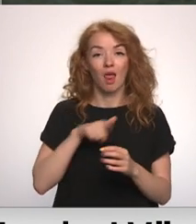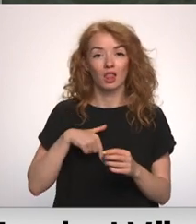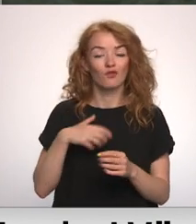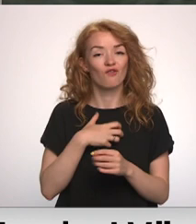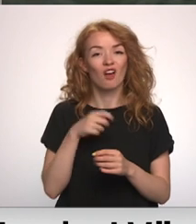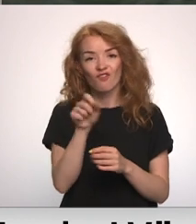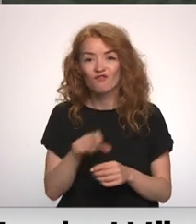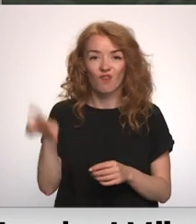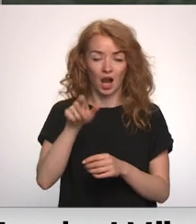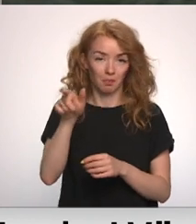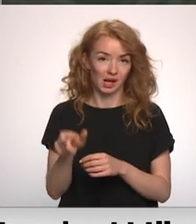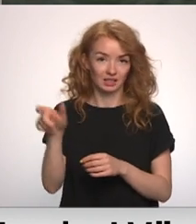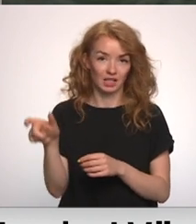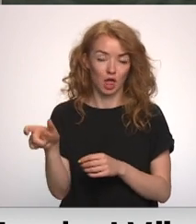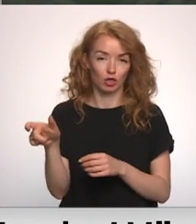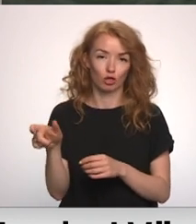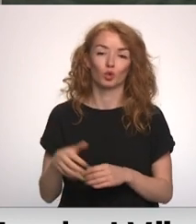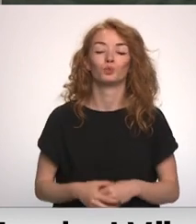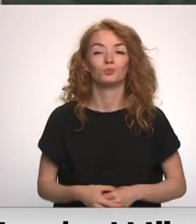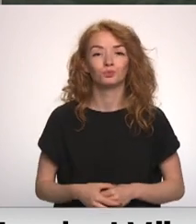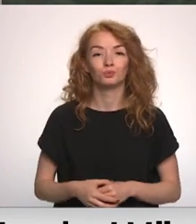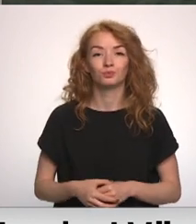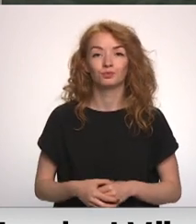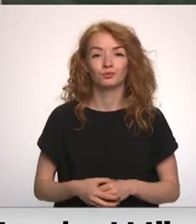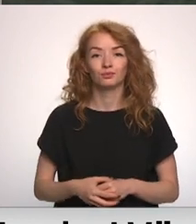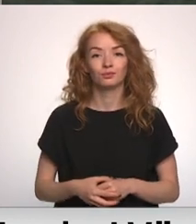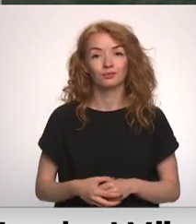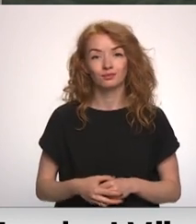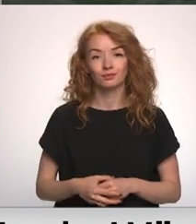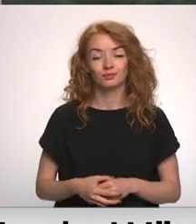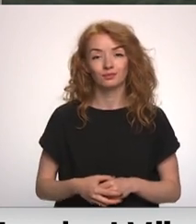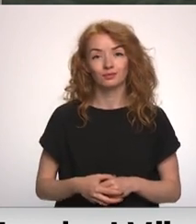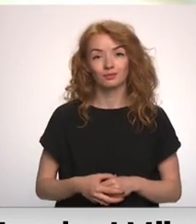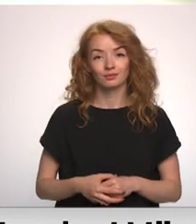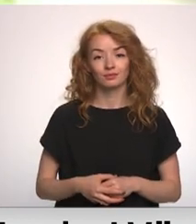daudz vairāk pacientu nekā pat laban iespējams sniegt. Aikīns plašāk.